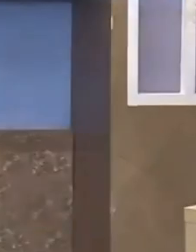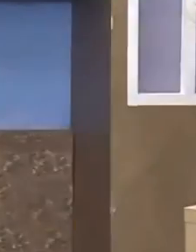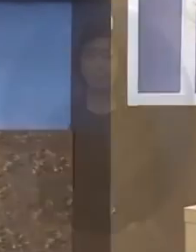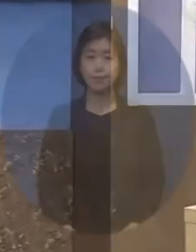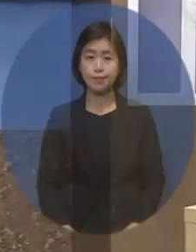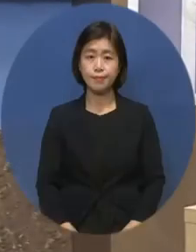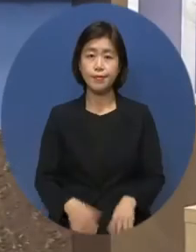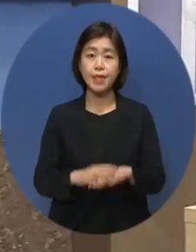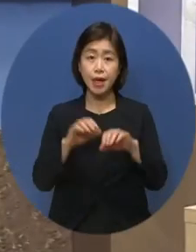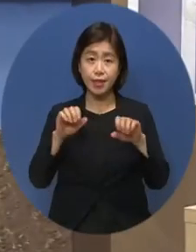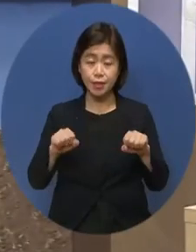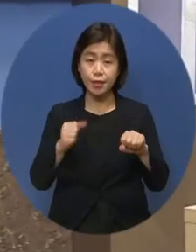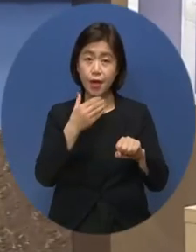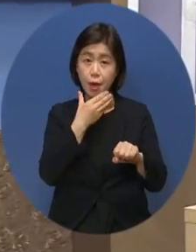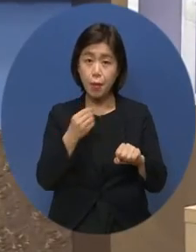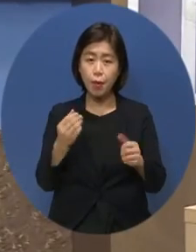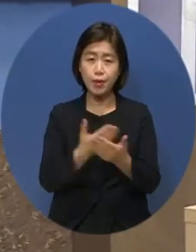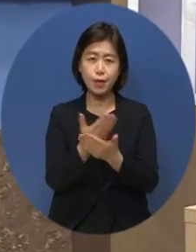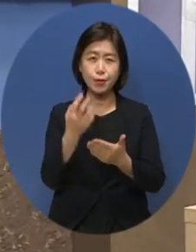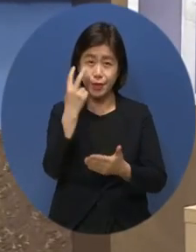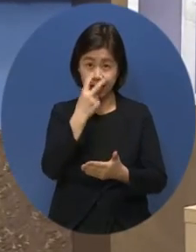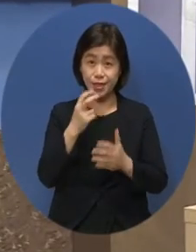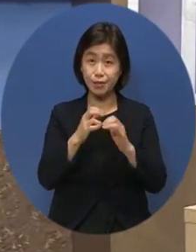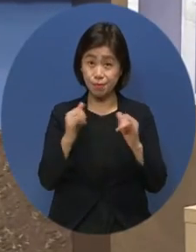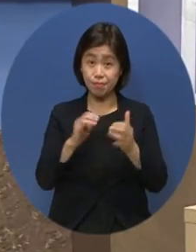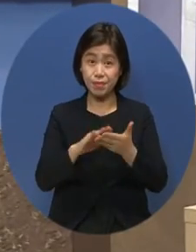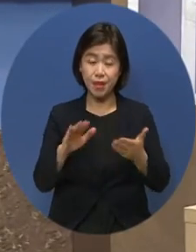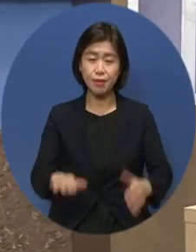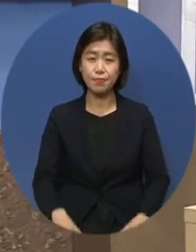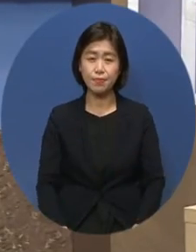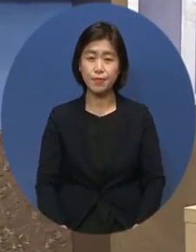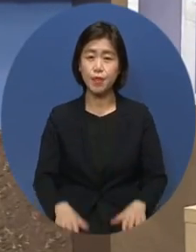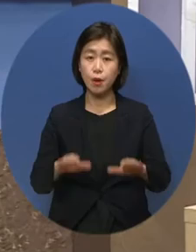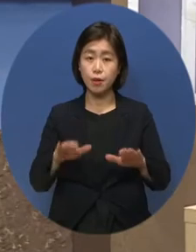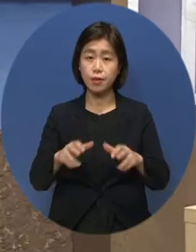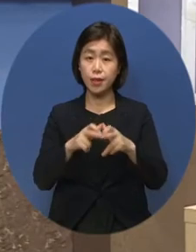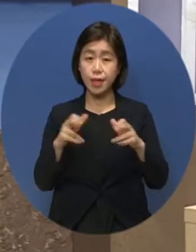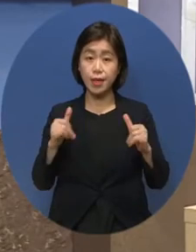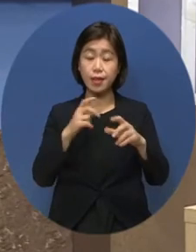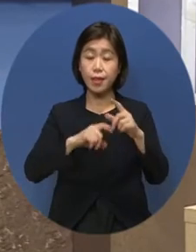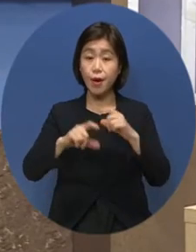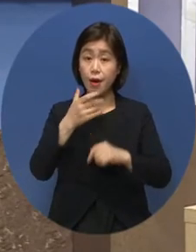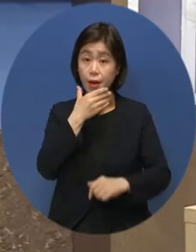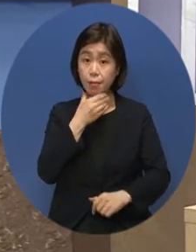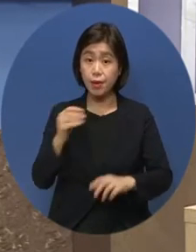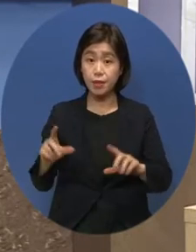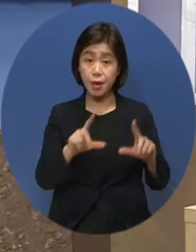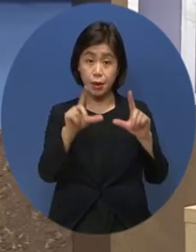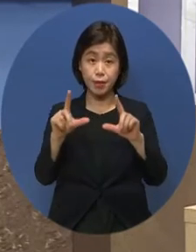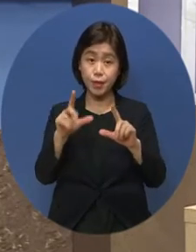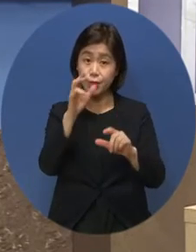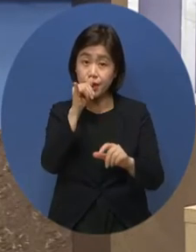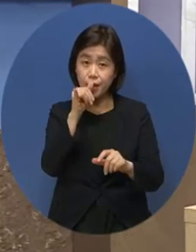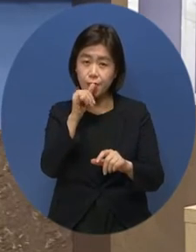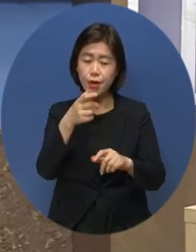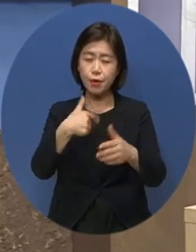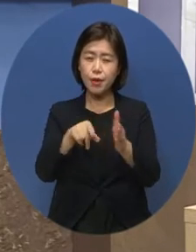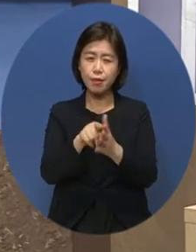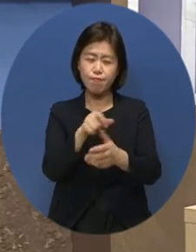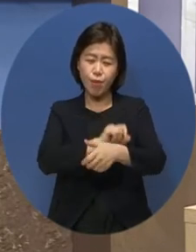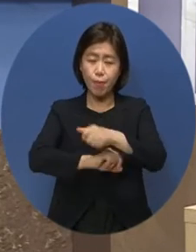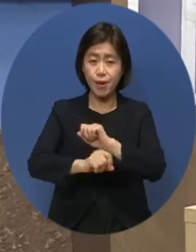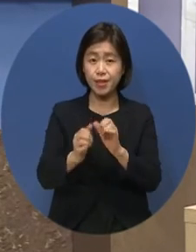안녕하세요 행복나눔 지킴이 애 손상 입니다 오늘은 장애인이 더욱 행복한 삶을 살아갈 수 있도록 앞장서서 노력하는 것을